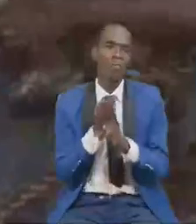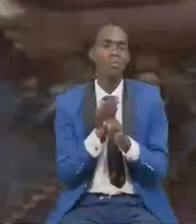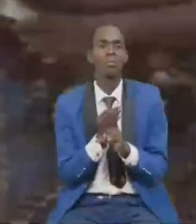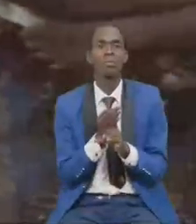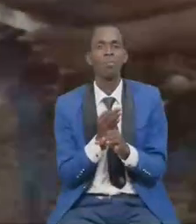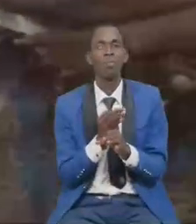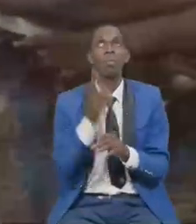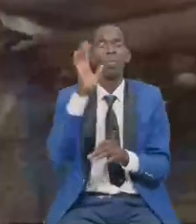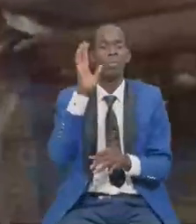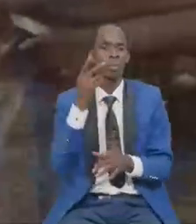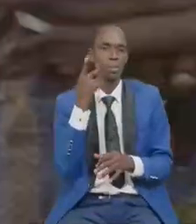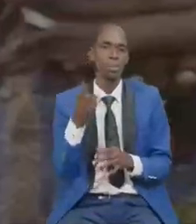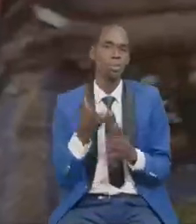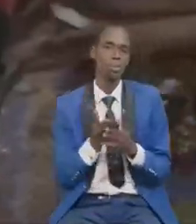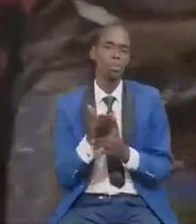la victoire.